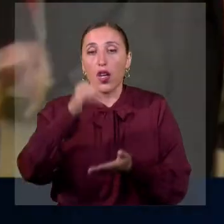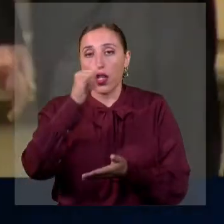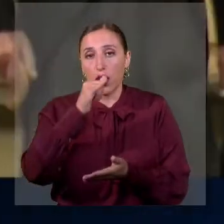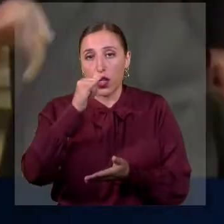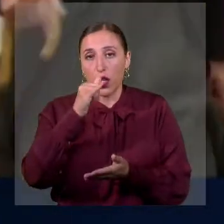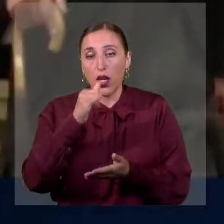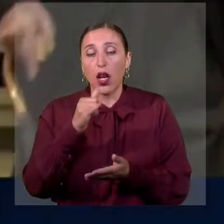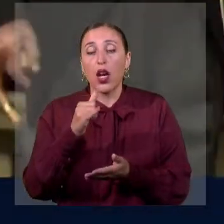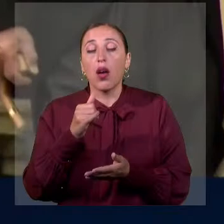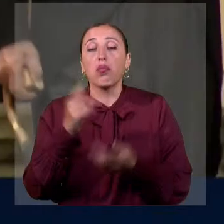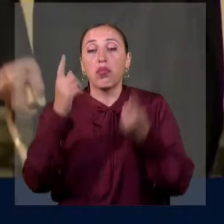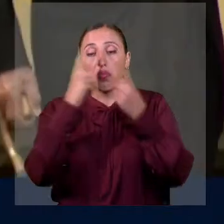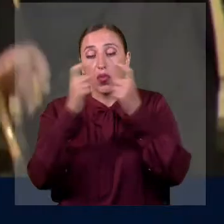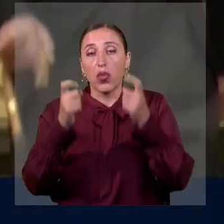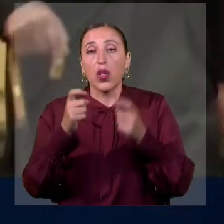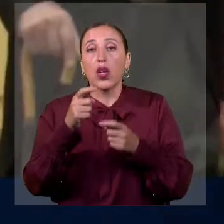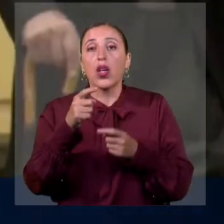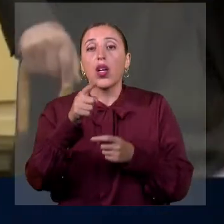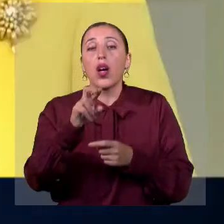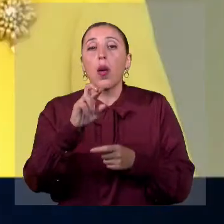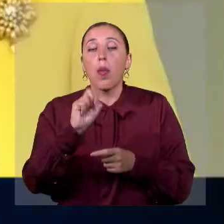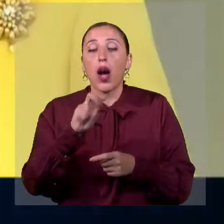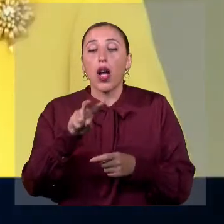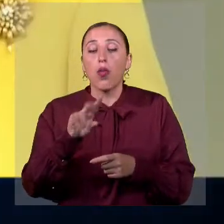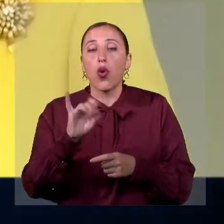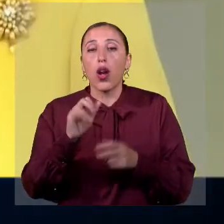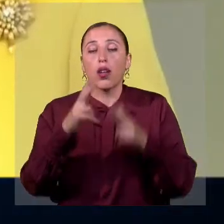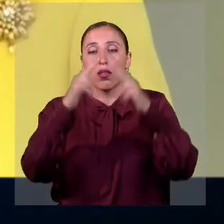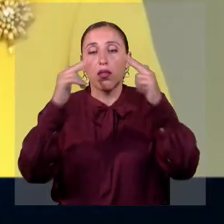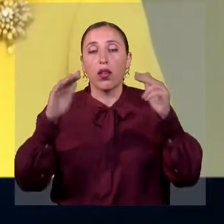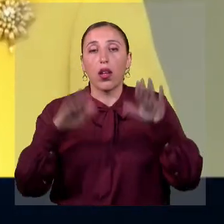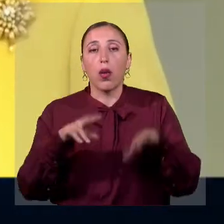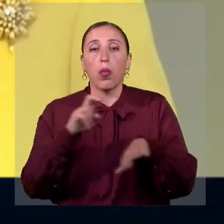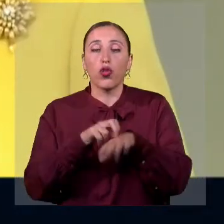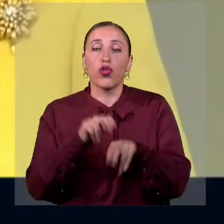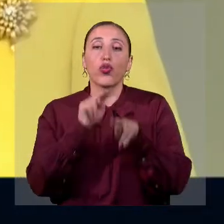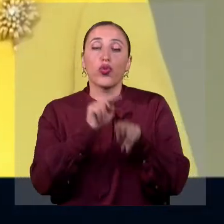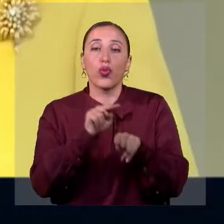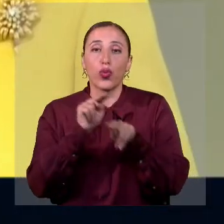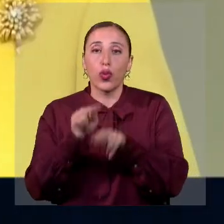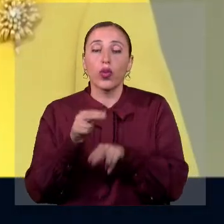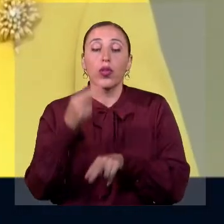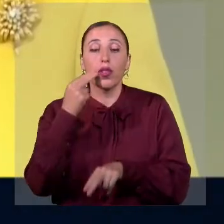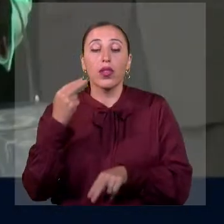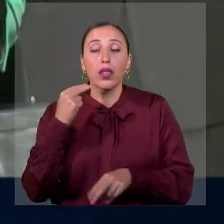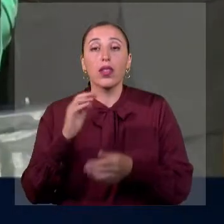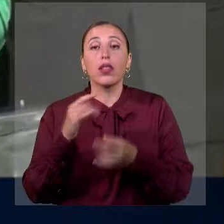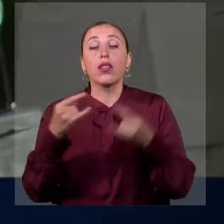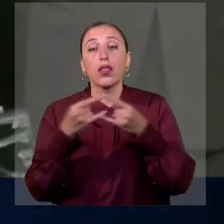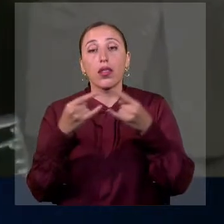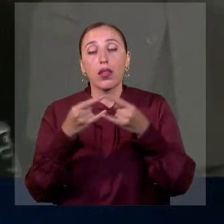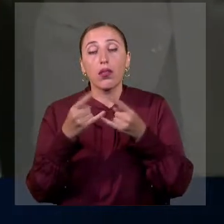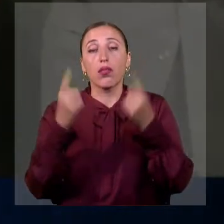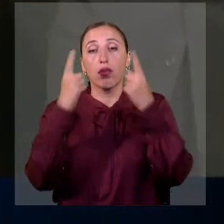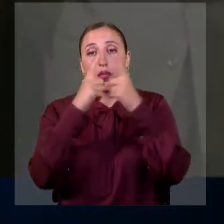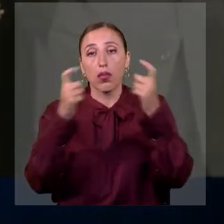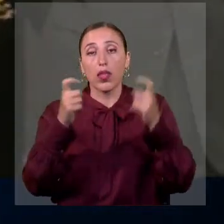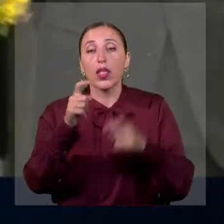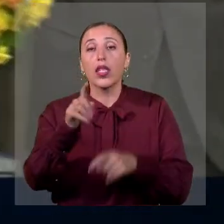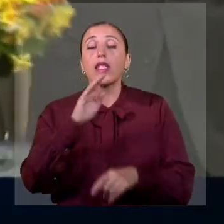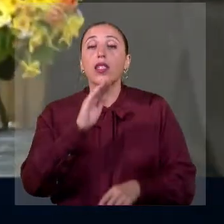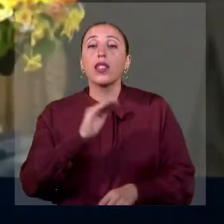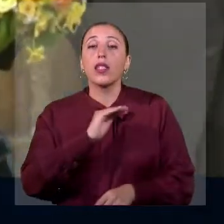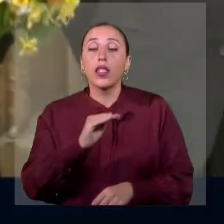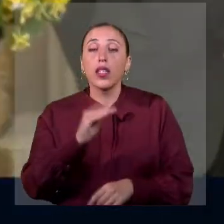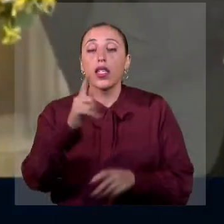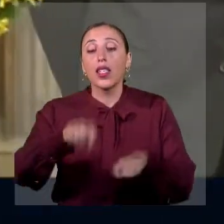նա Բալմորալ դղյակում է բժշկների հսկողության տակ։ Բրիտանական լրատվամիջոցների փոխանցումը թագաժառանգ Չարլզը և նրա